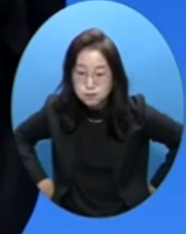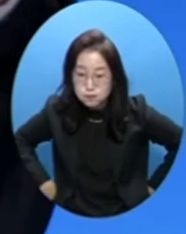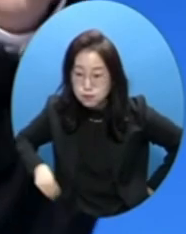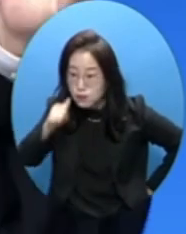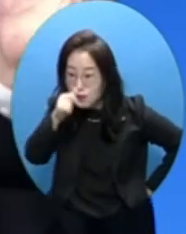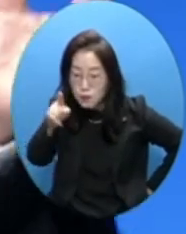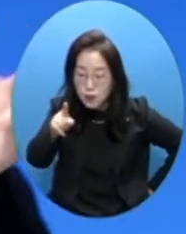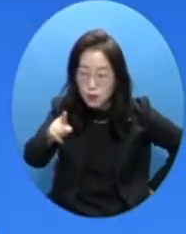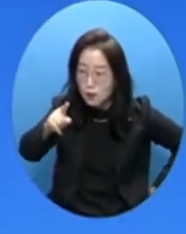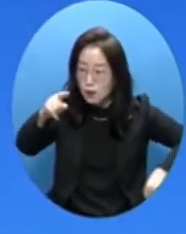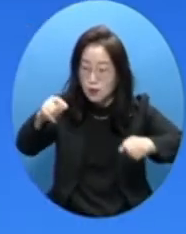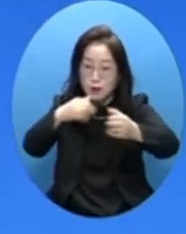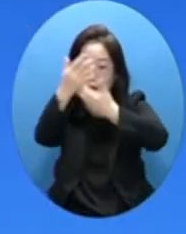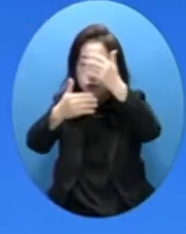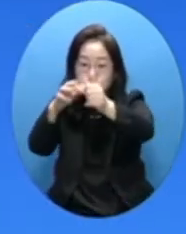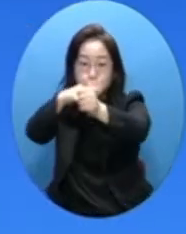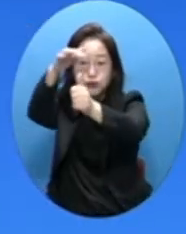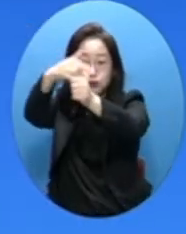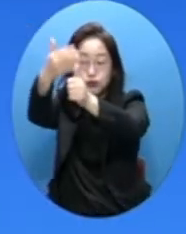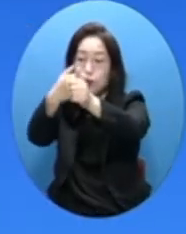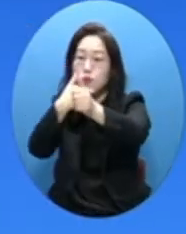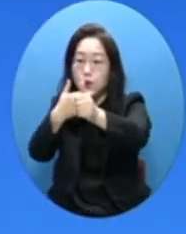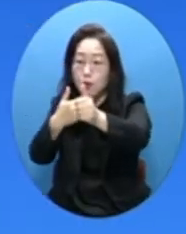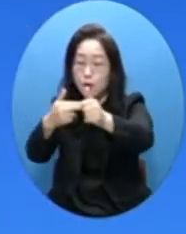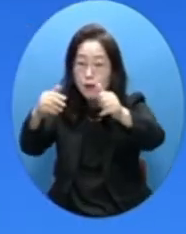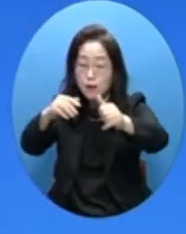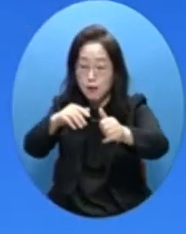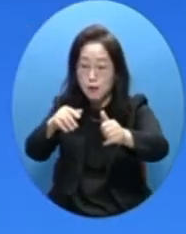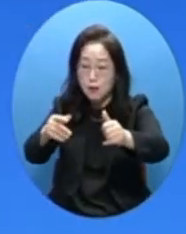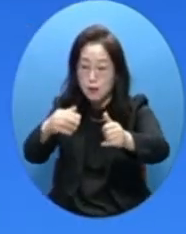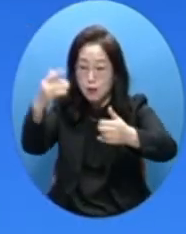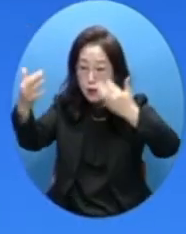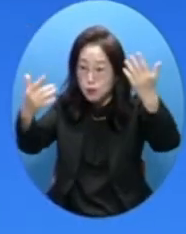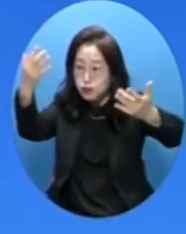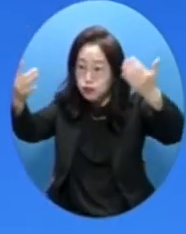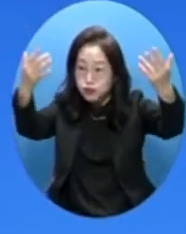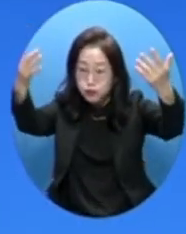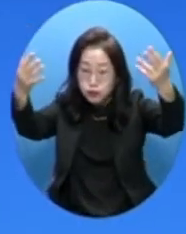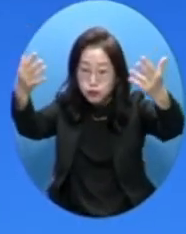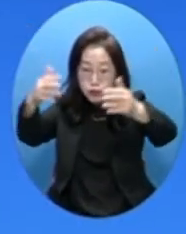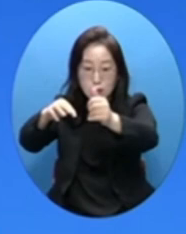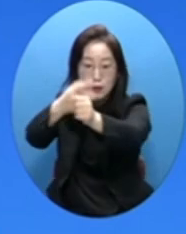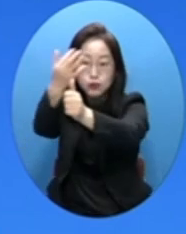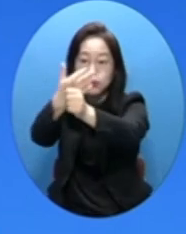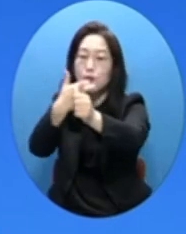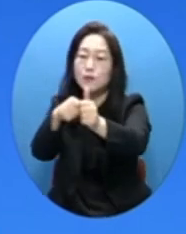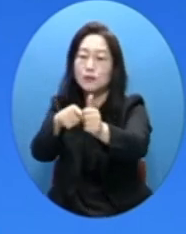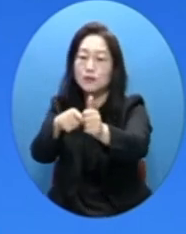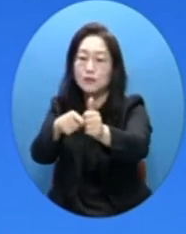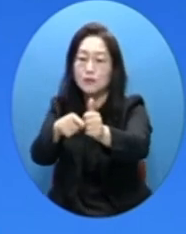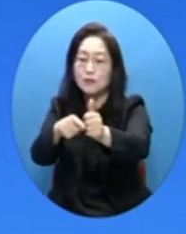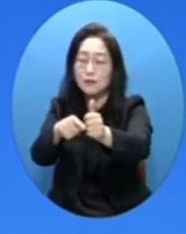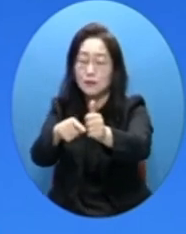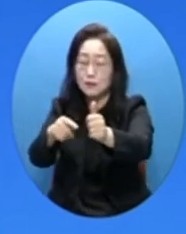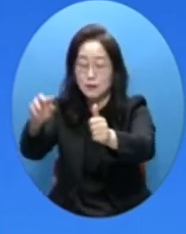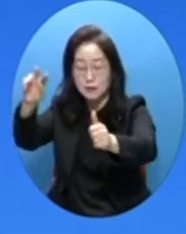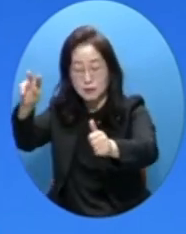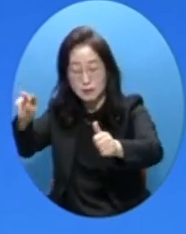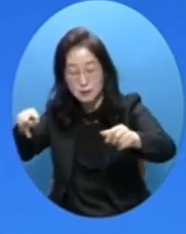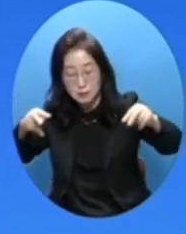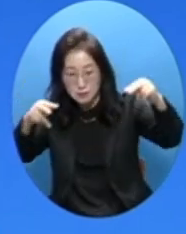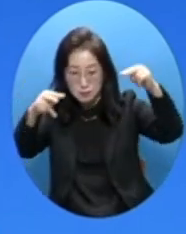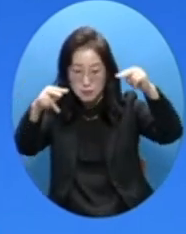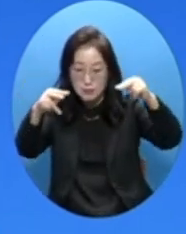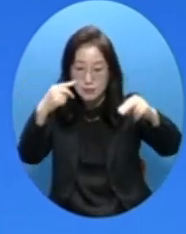그렇게 폴리갑을 둘러싸고 있고 그를 태우지 못했습니다. 그를 보고